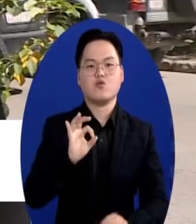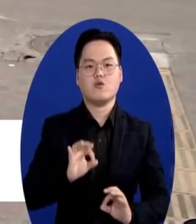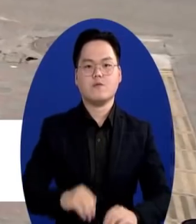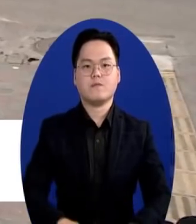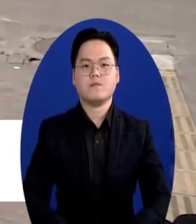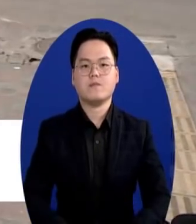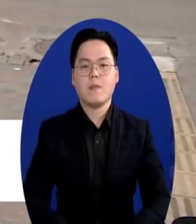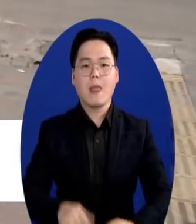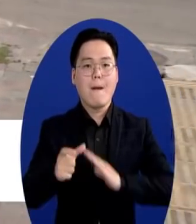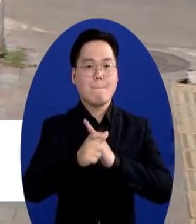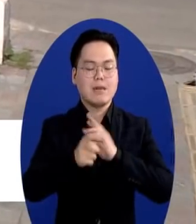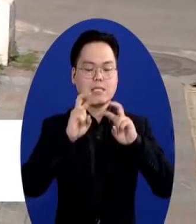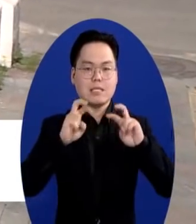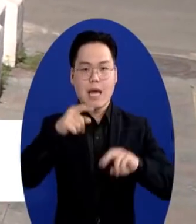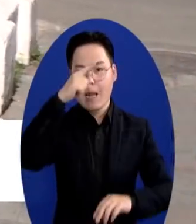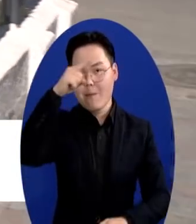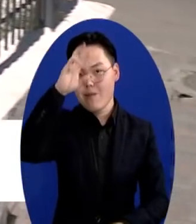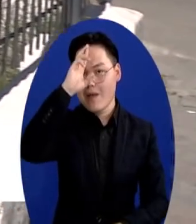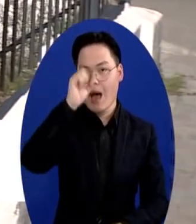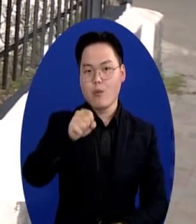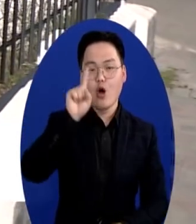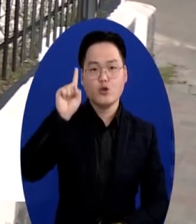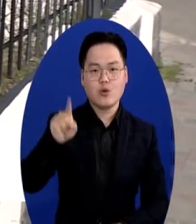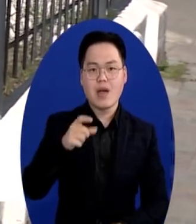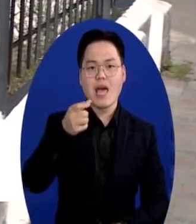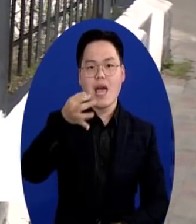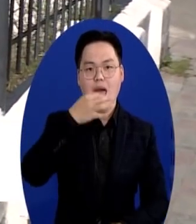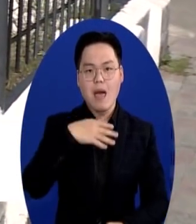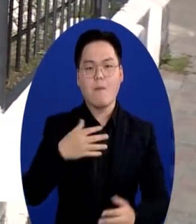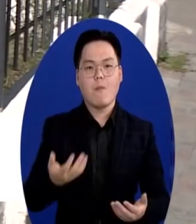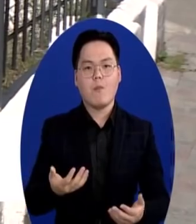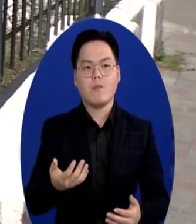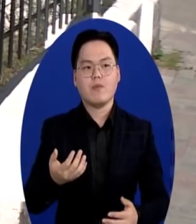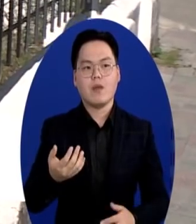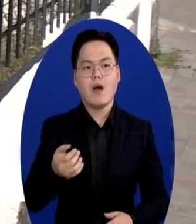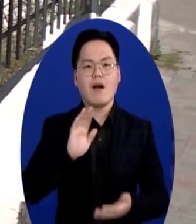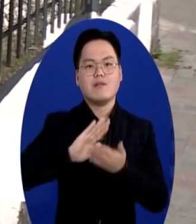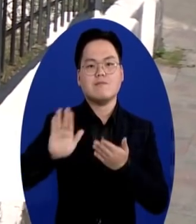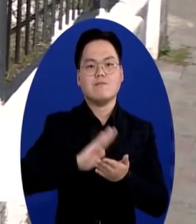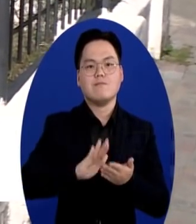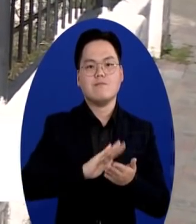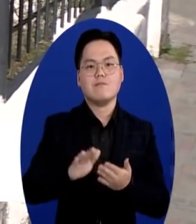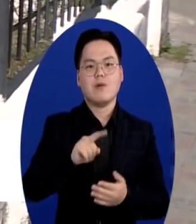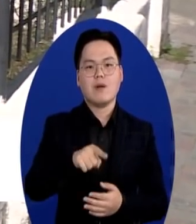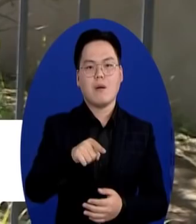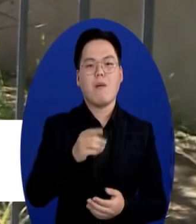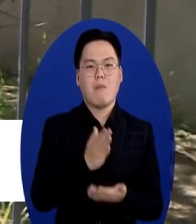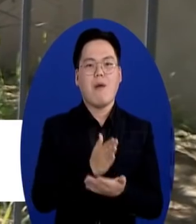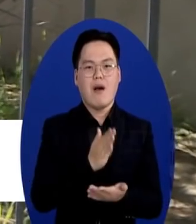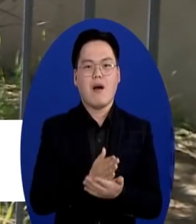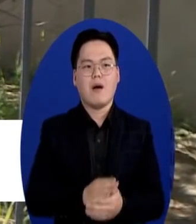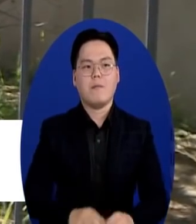тэг. Мэргэжлийн хяналт ч юм уу эсвэл эрүүл мэндийн яамнаас шөвшөөрөгдөөгөө эмийн бүтээгдэхүүнүүдээс худалдаж авдаг тохиол бас байдаг.